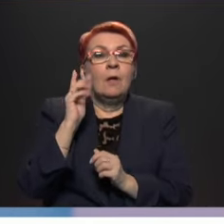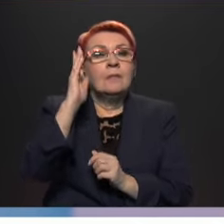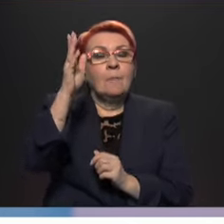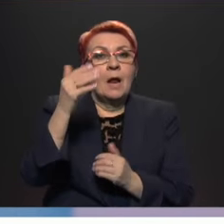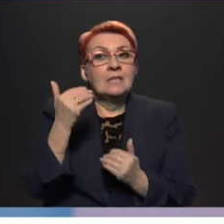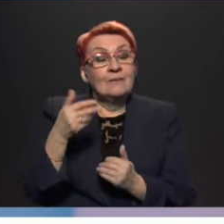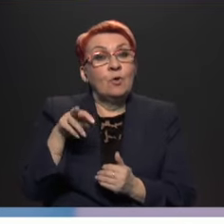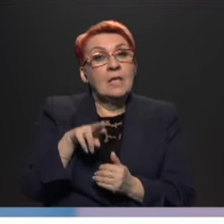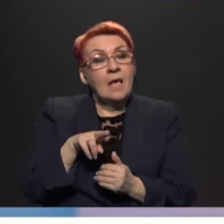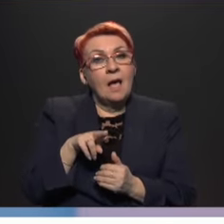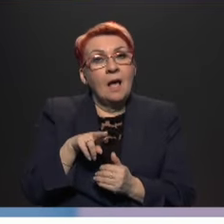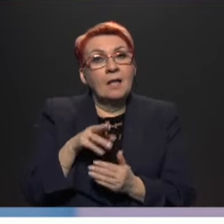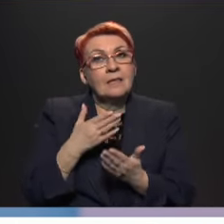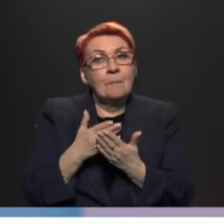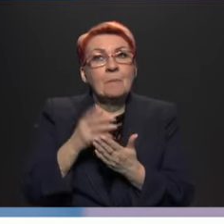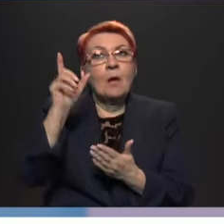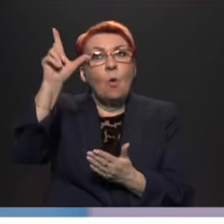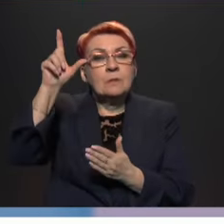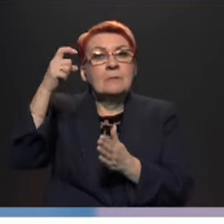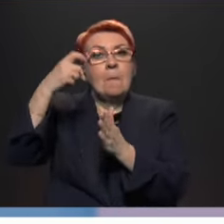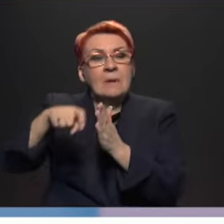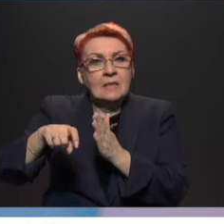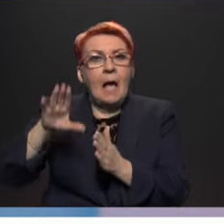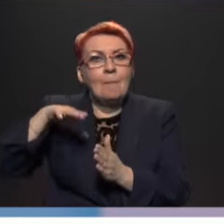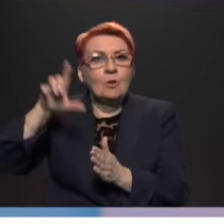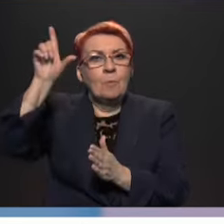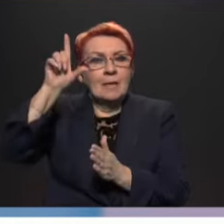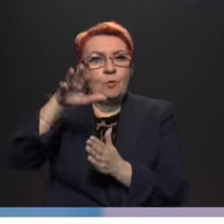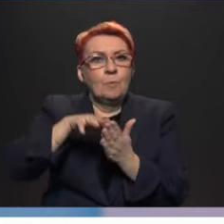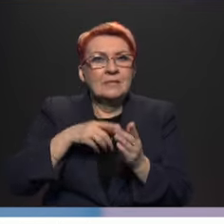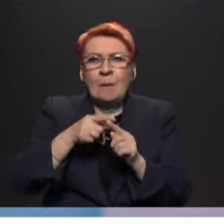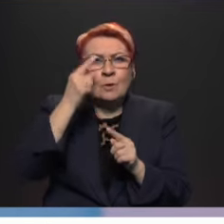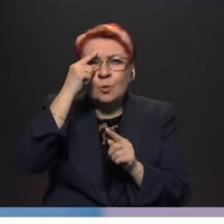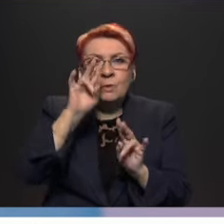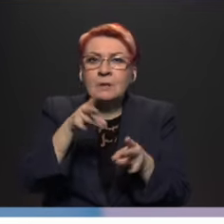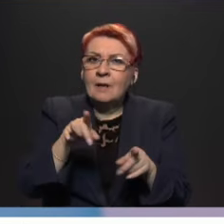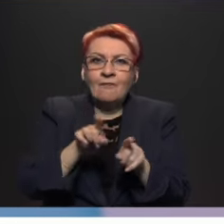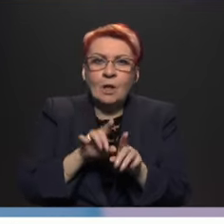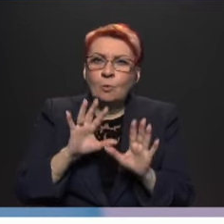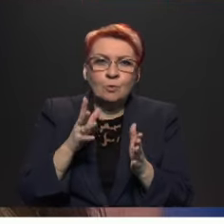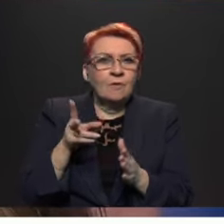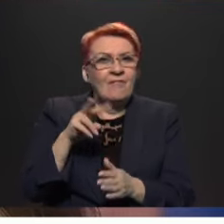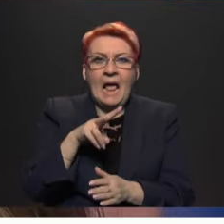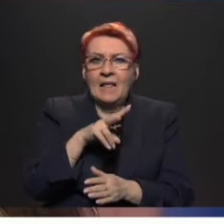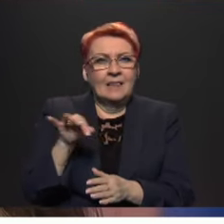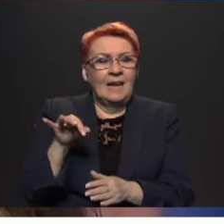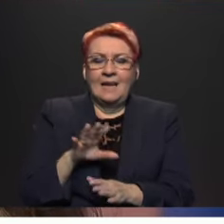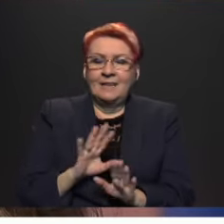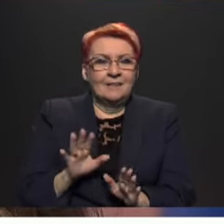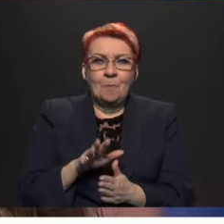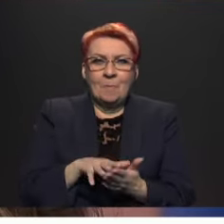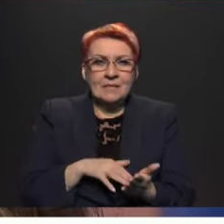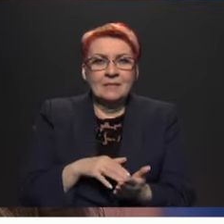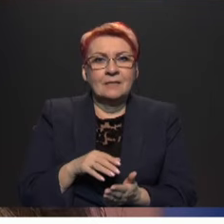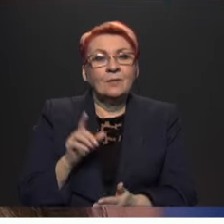вот сегодня я Господа предам, потом Господь меня простит». Вот в таком случае вряд ли уже простит. Хотя